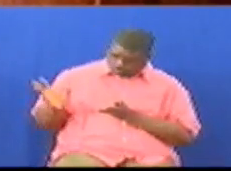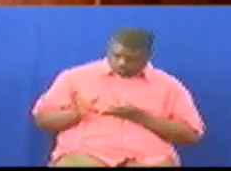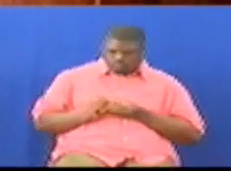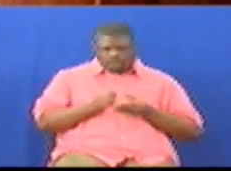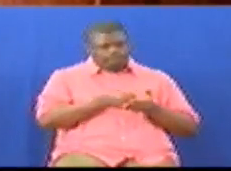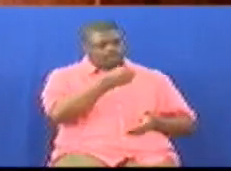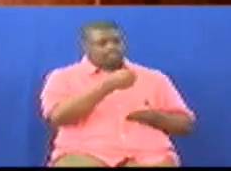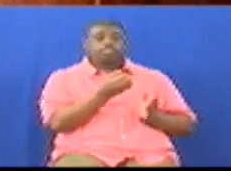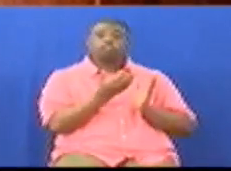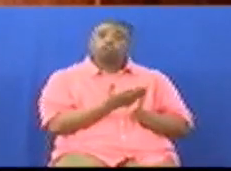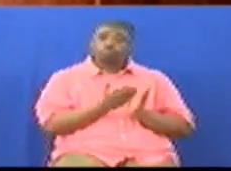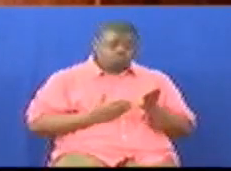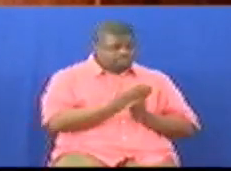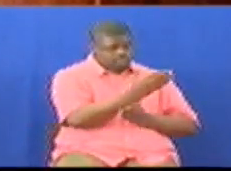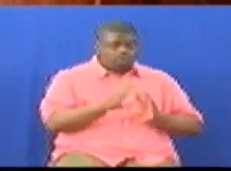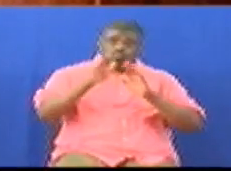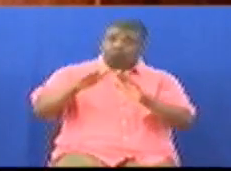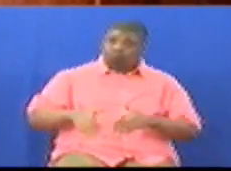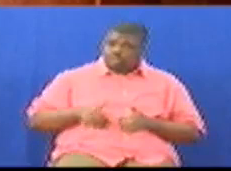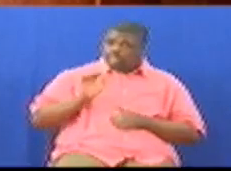bajeti inayoombwa kuidhinishwa na bunge la kutukufu